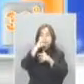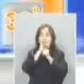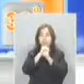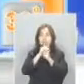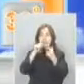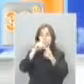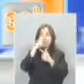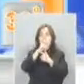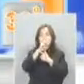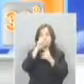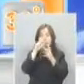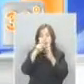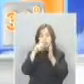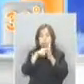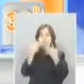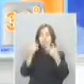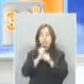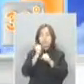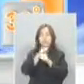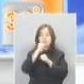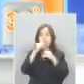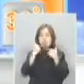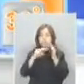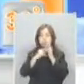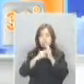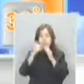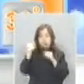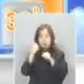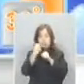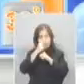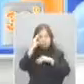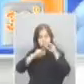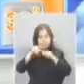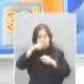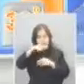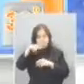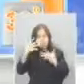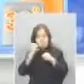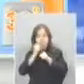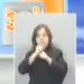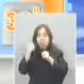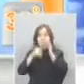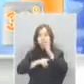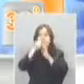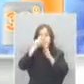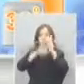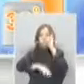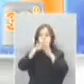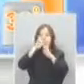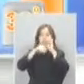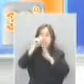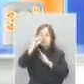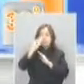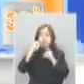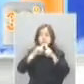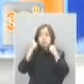รยองจัทบุรีะตราษ อุนหภูมิ ระหวาง 24-35 องศาเสรจทะเลมี คลื่นสูงประมาณ 1 เมตรส่